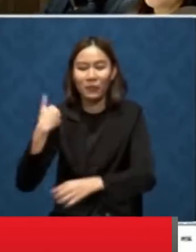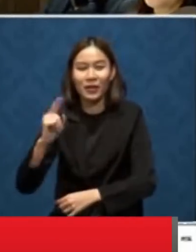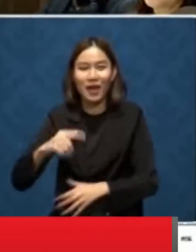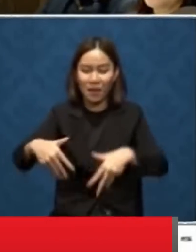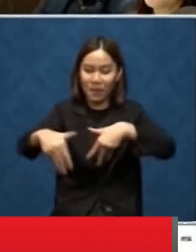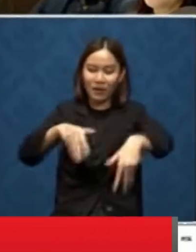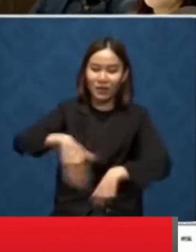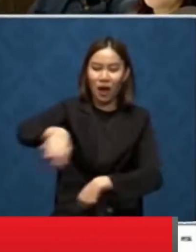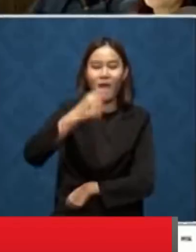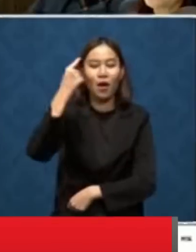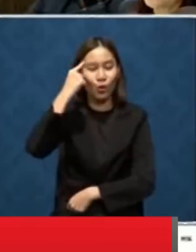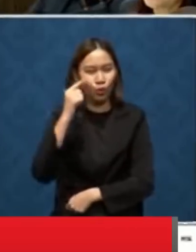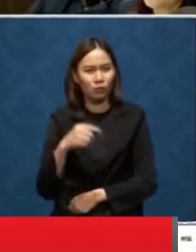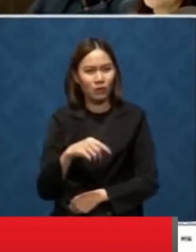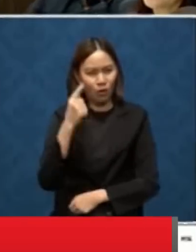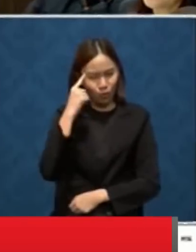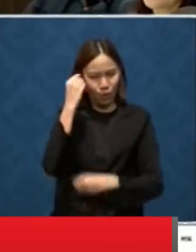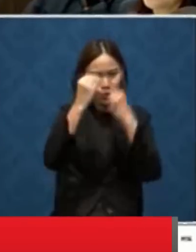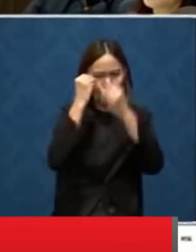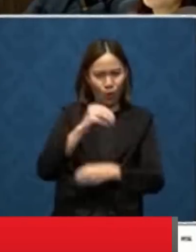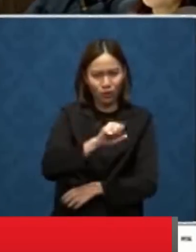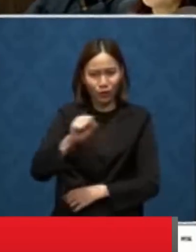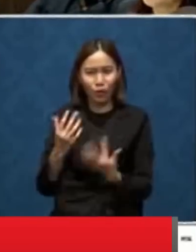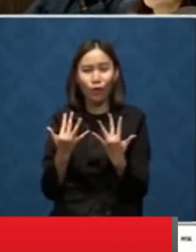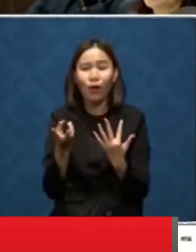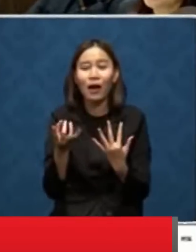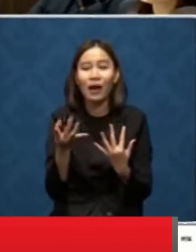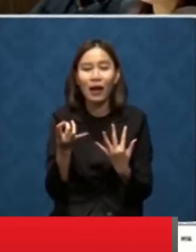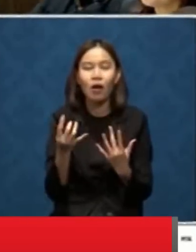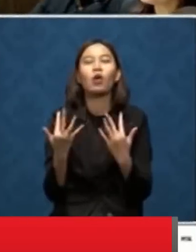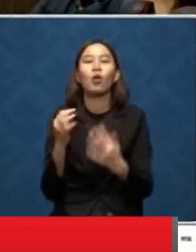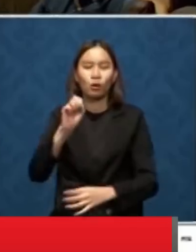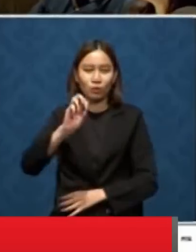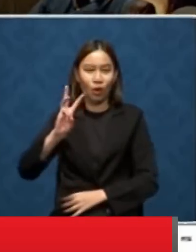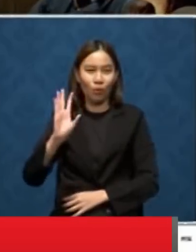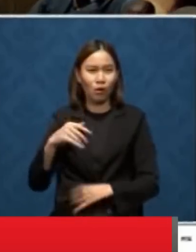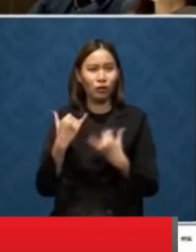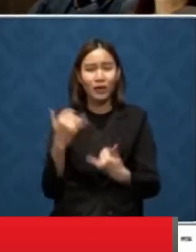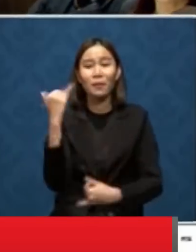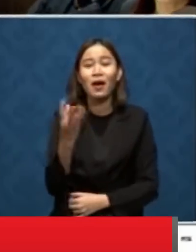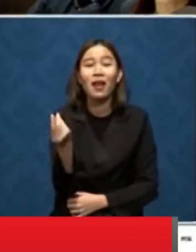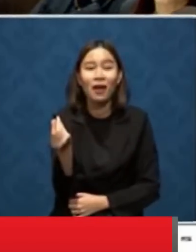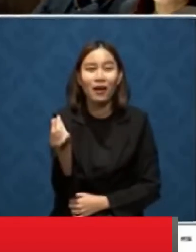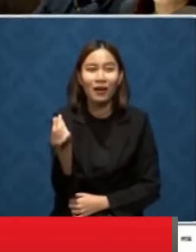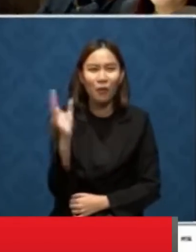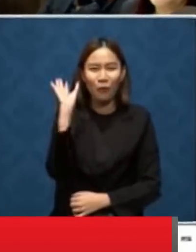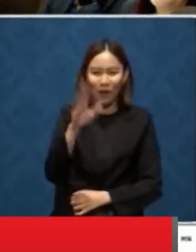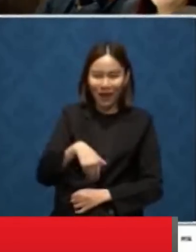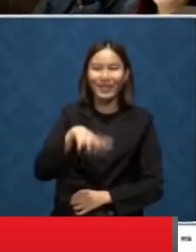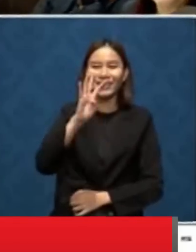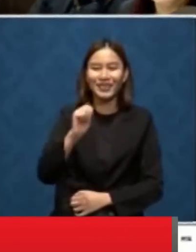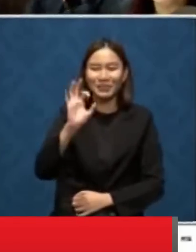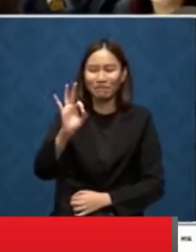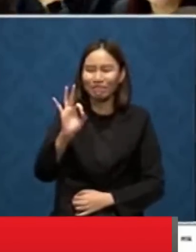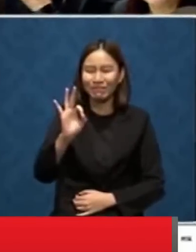รู้นะฮะว่าเดี๋ยวจะงงว่าส.สเข้ามารออะไรกันรอสวครับตอนนี้ครับนะมากันกี่ท่านฮะว้าย 49